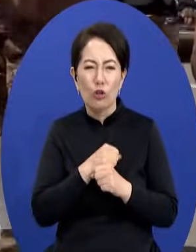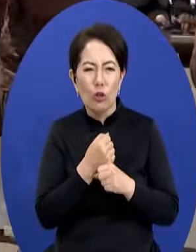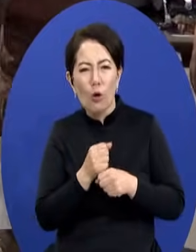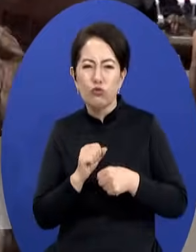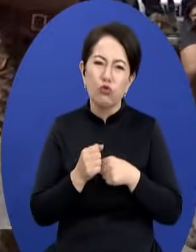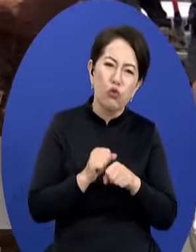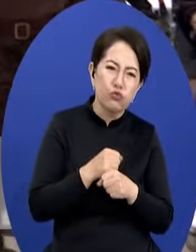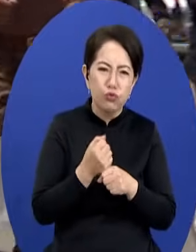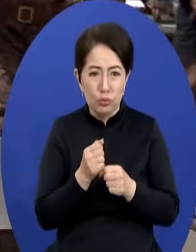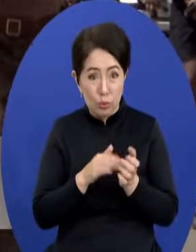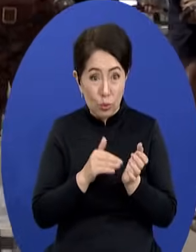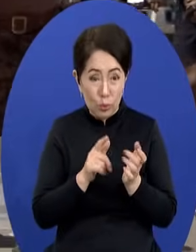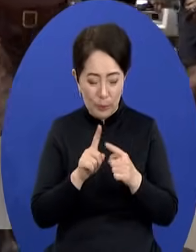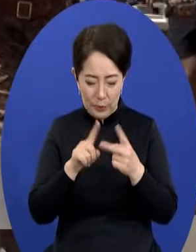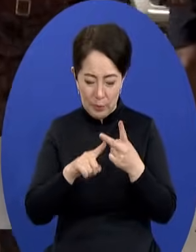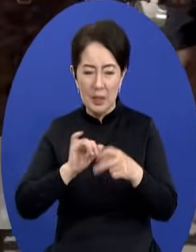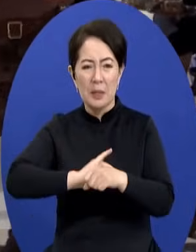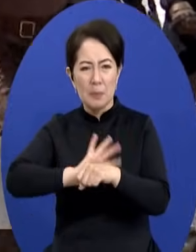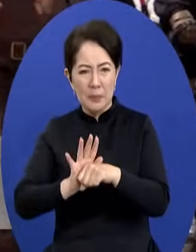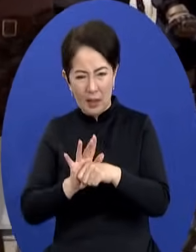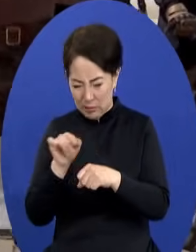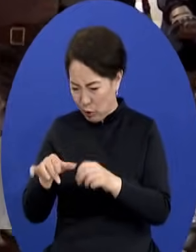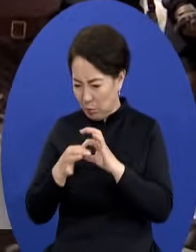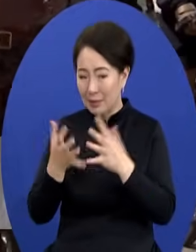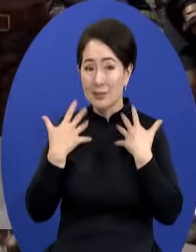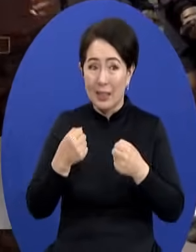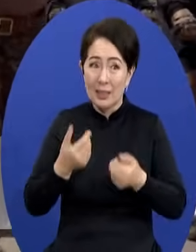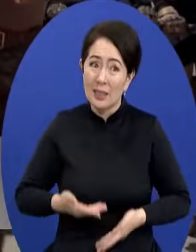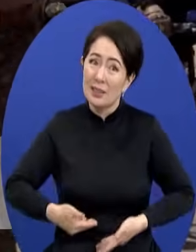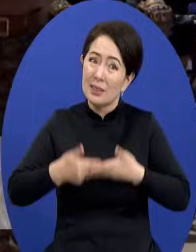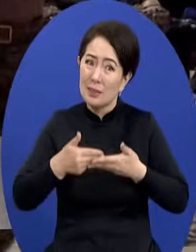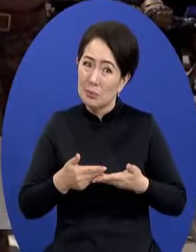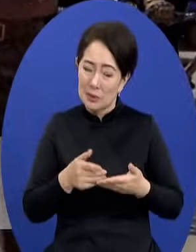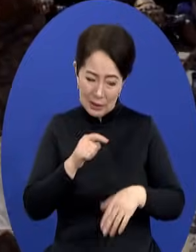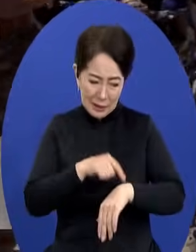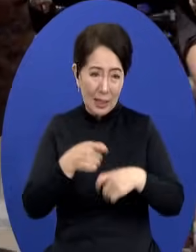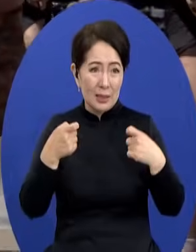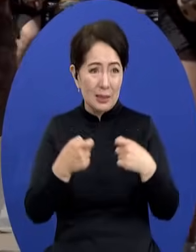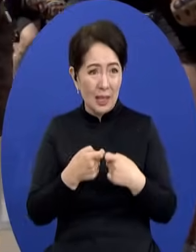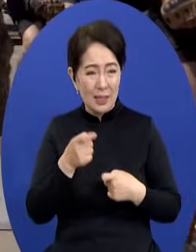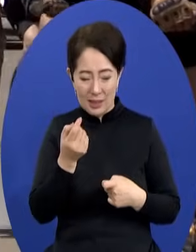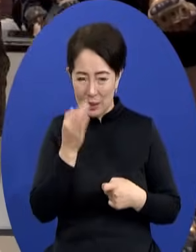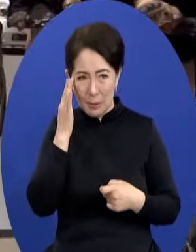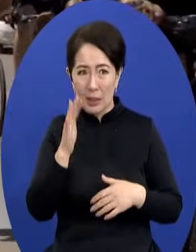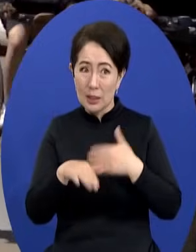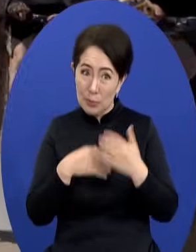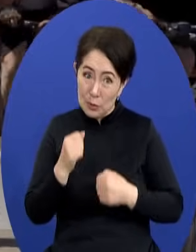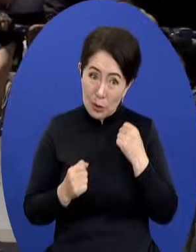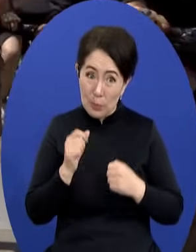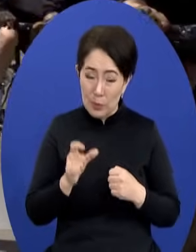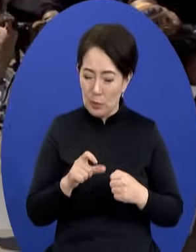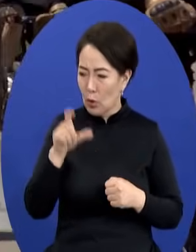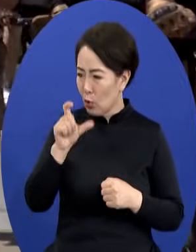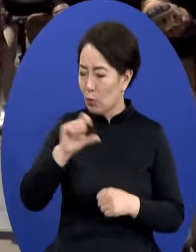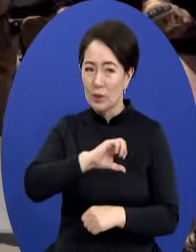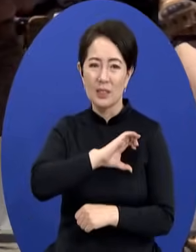бол одоо эрүүл мэндэ давхлаагаа дэмжих тийм ээ. Энэ бол бас яг цагаа олсон ийм арга хэмжээ. Дээр нь хүмүүсийн сэтгэл санааг бас